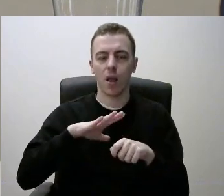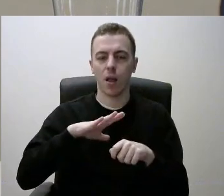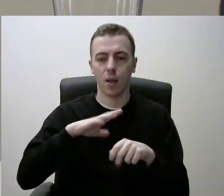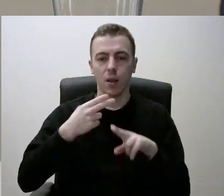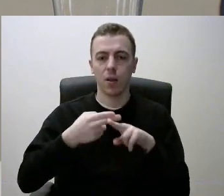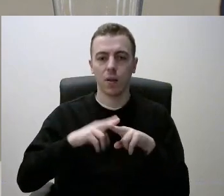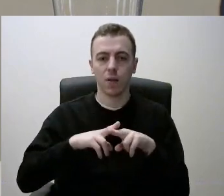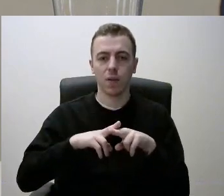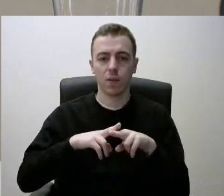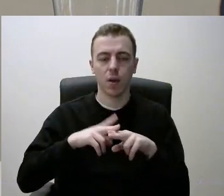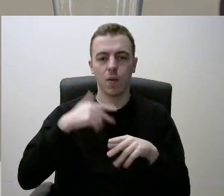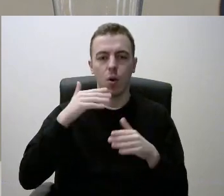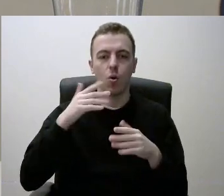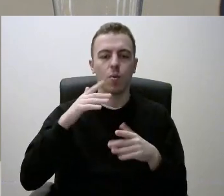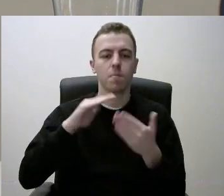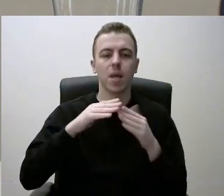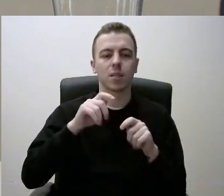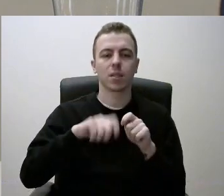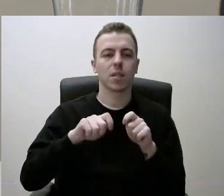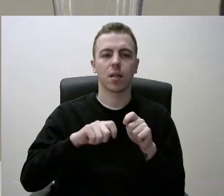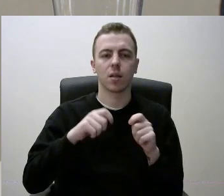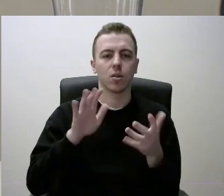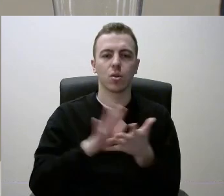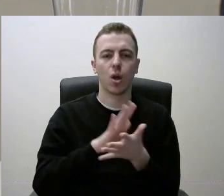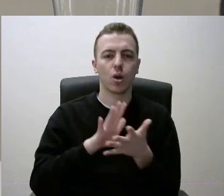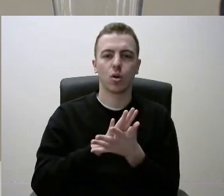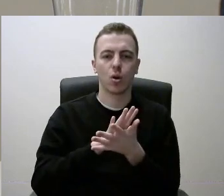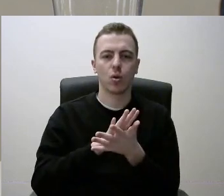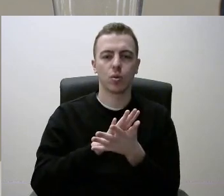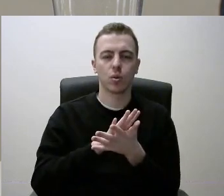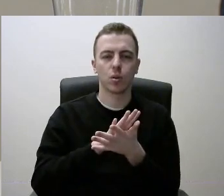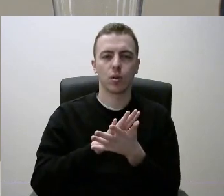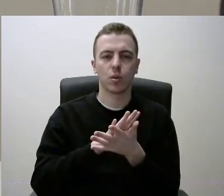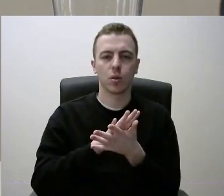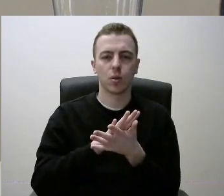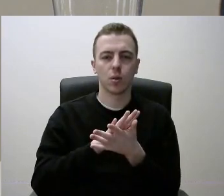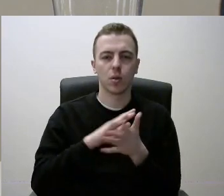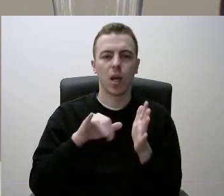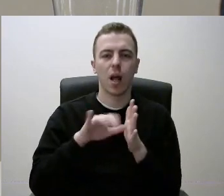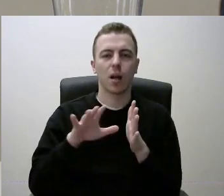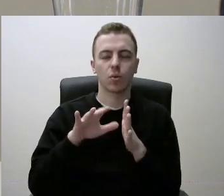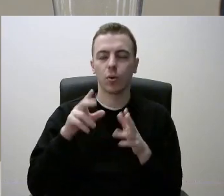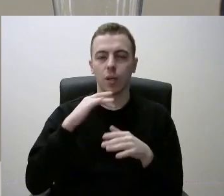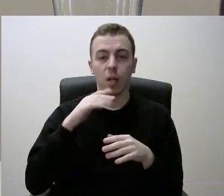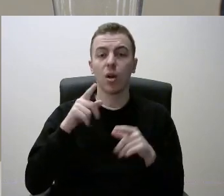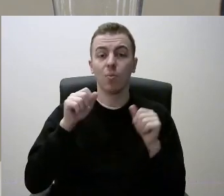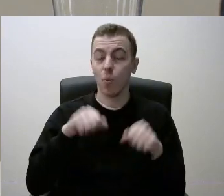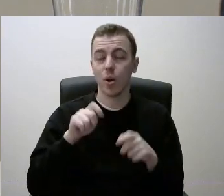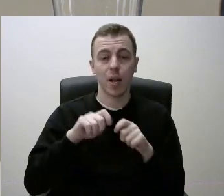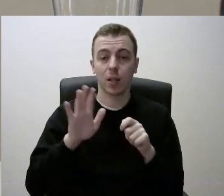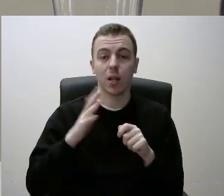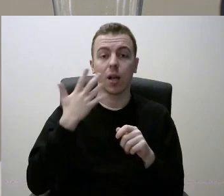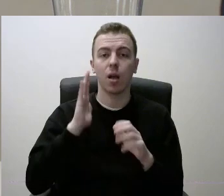galėtų miestas nematuoti tos taršos savo jutikliais ir šitomis elektroninėmis nosimis. Žinoma, kad galėtų. Tuomet, kada